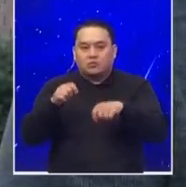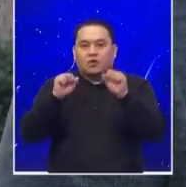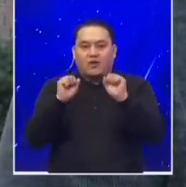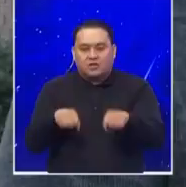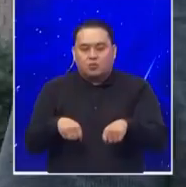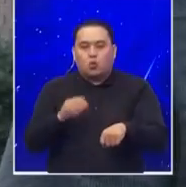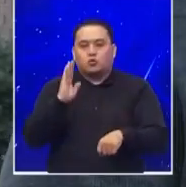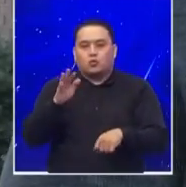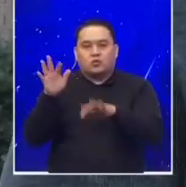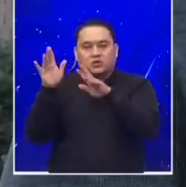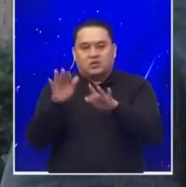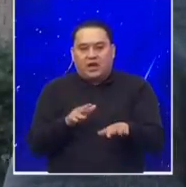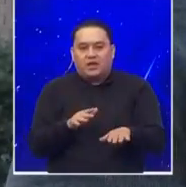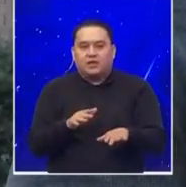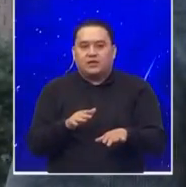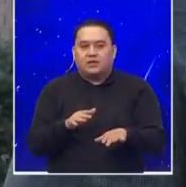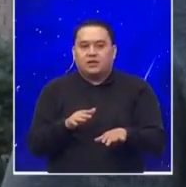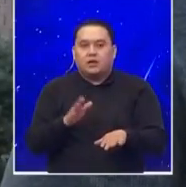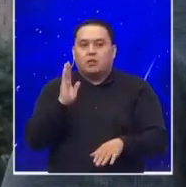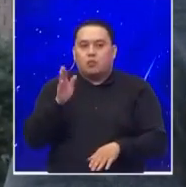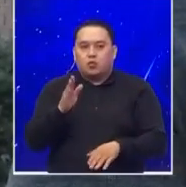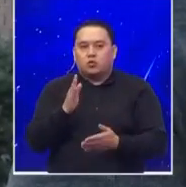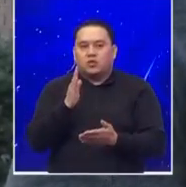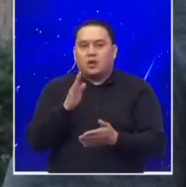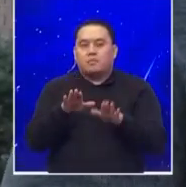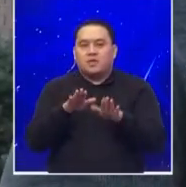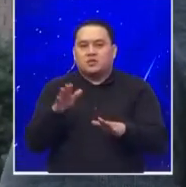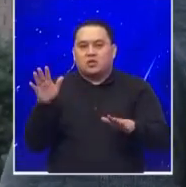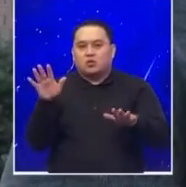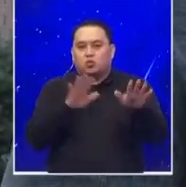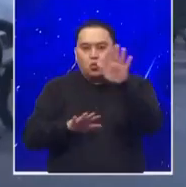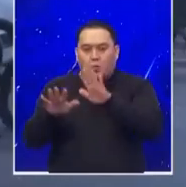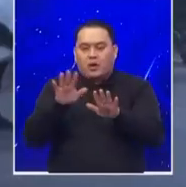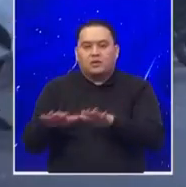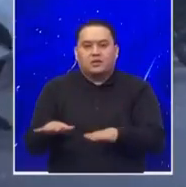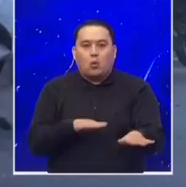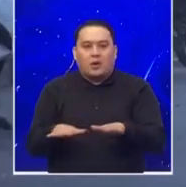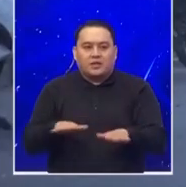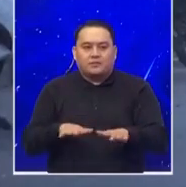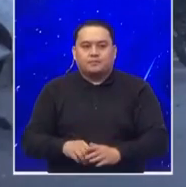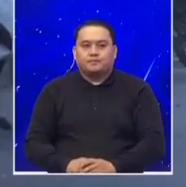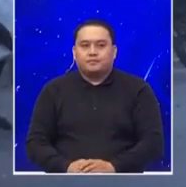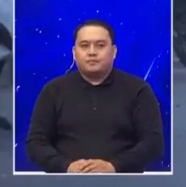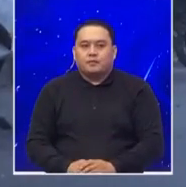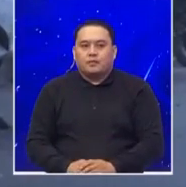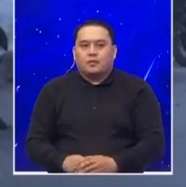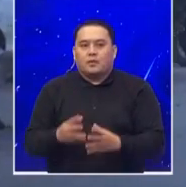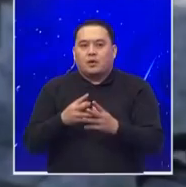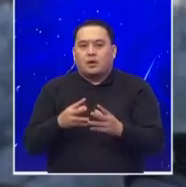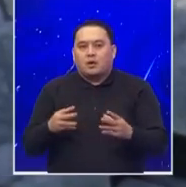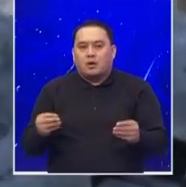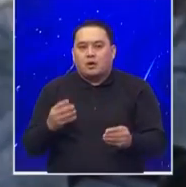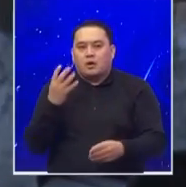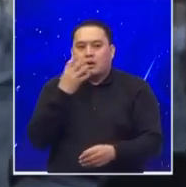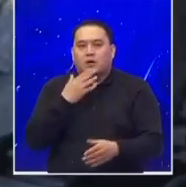это дождь с переходом в снег. Также будет наблюдаться местами туман и гололед. Для жителей города долгожданная оттепель стала